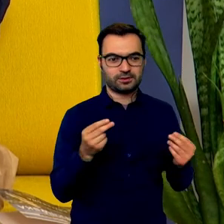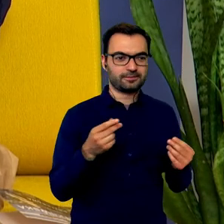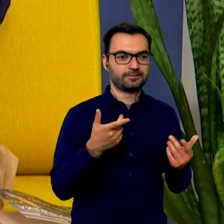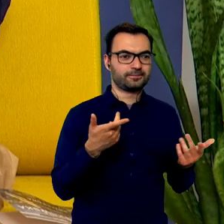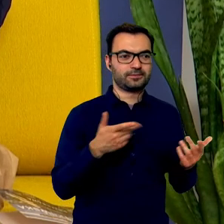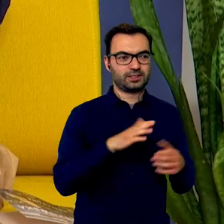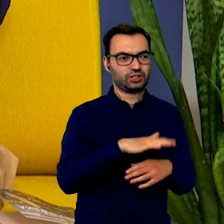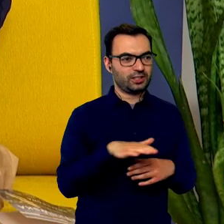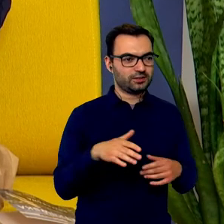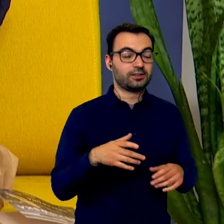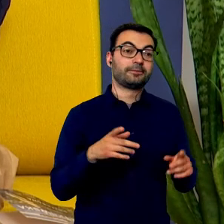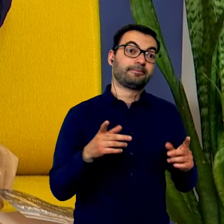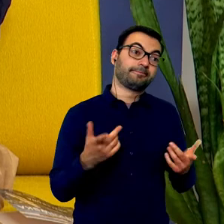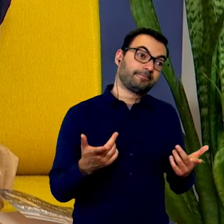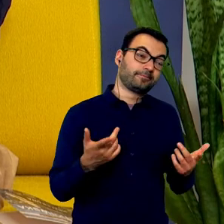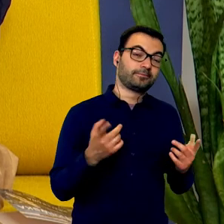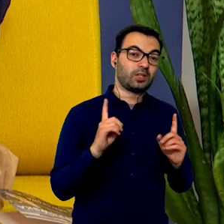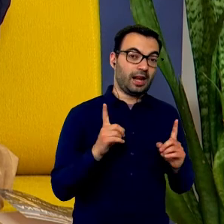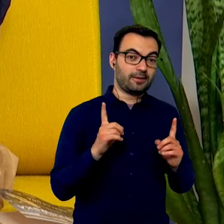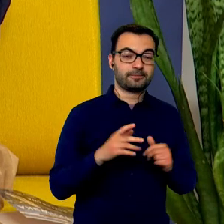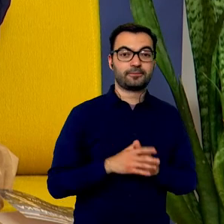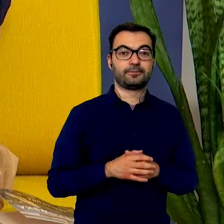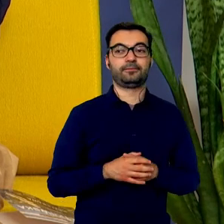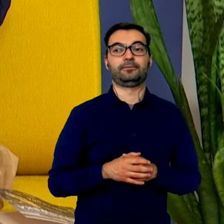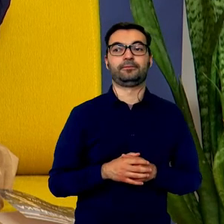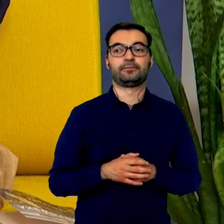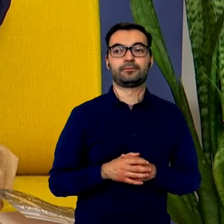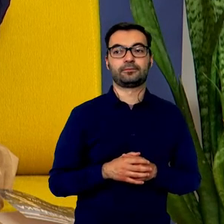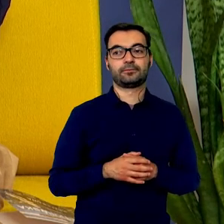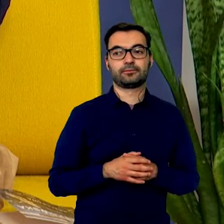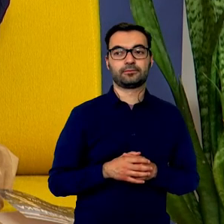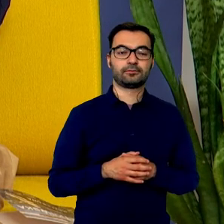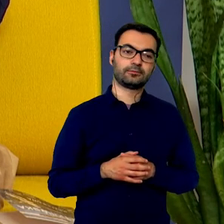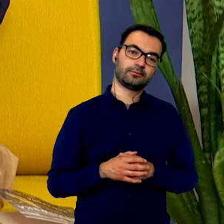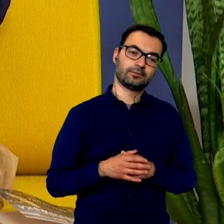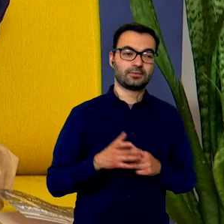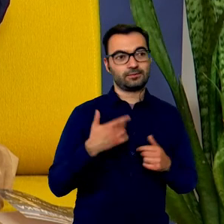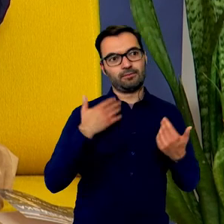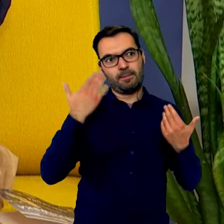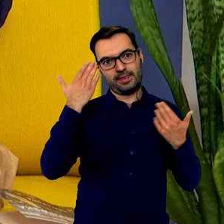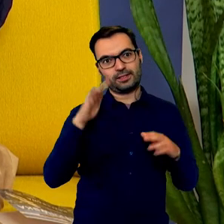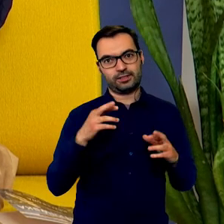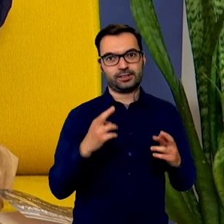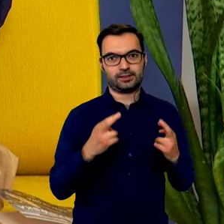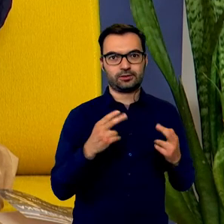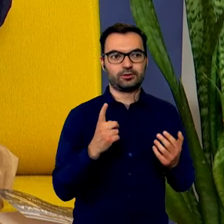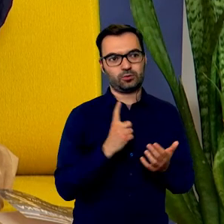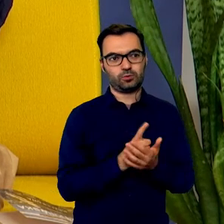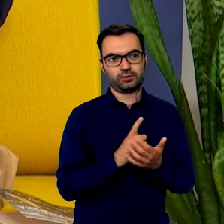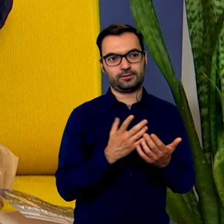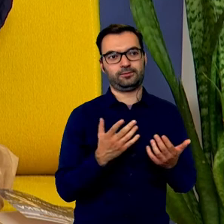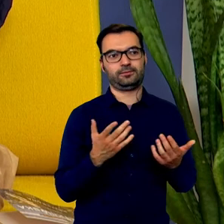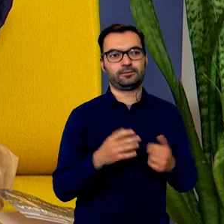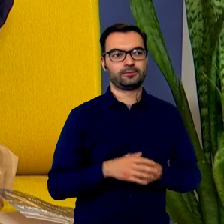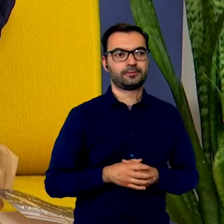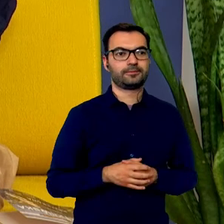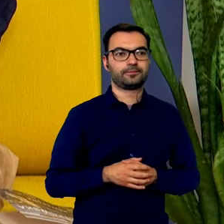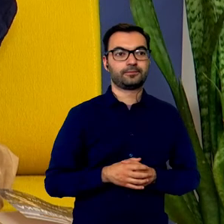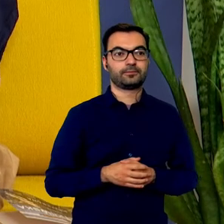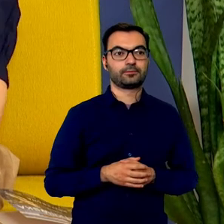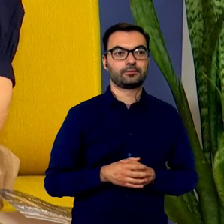tak naprawdę dziecko, chociaż no cały czas oczywiście jeszcze mam nadzieję, że takie coś może się